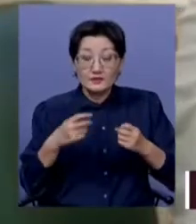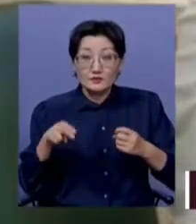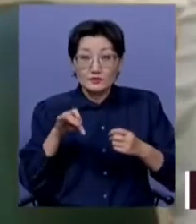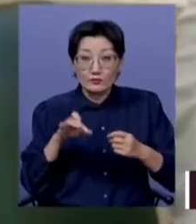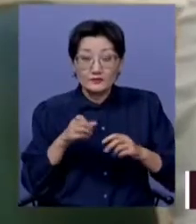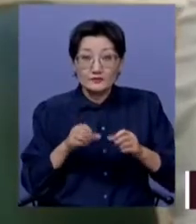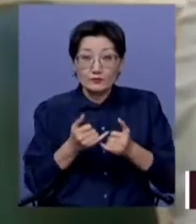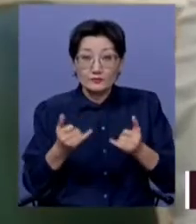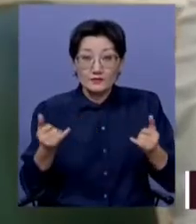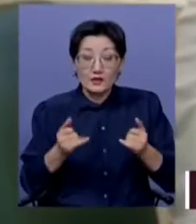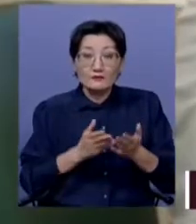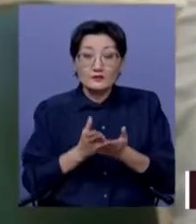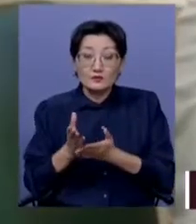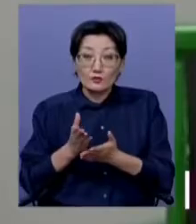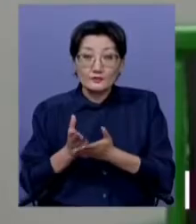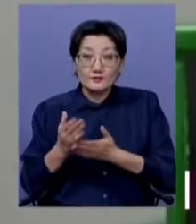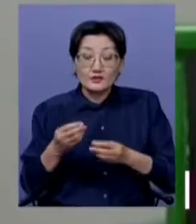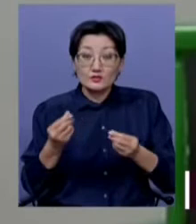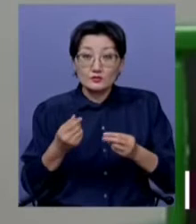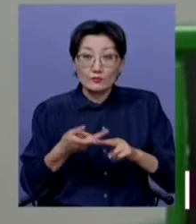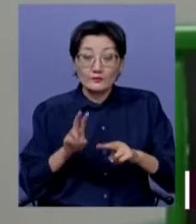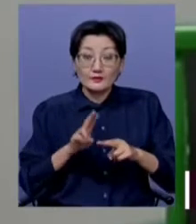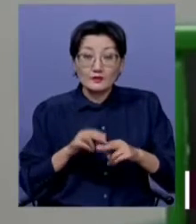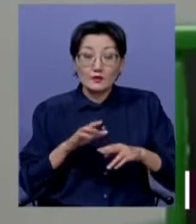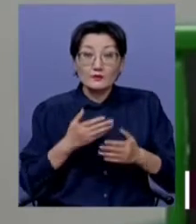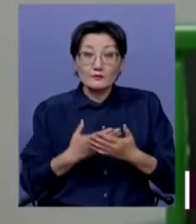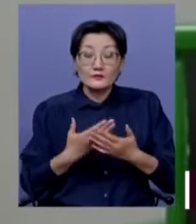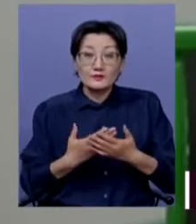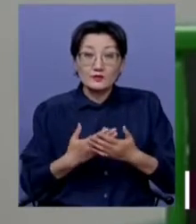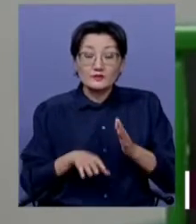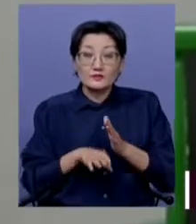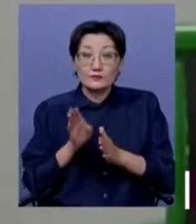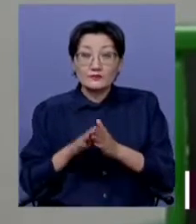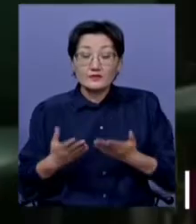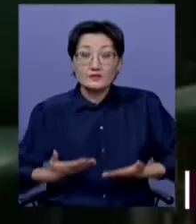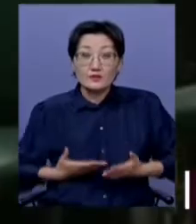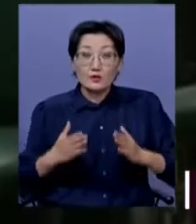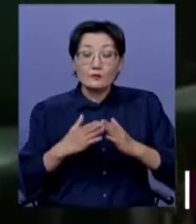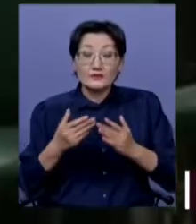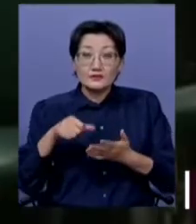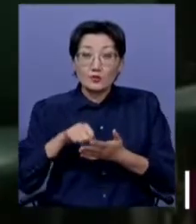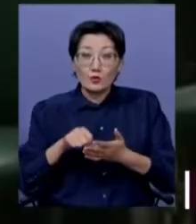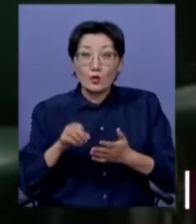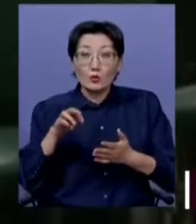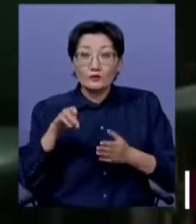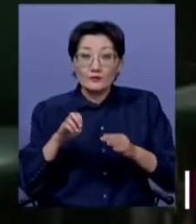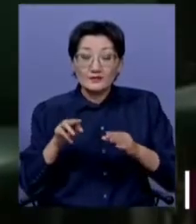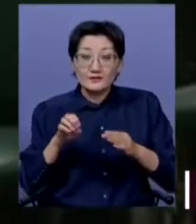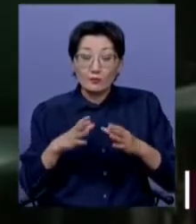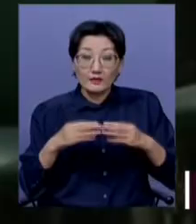будут обеспечивать целевую направленность средств. К примеру, оператором в части улучшения жилищных условий выступит Отбасыбанк, то